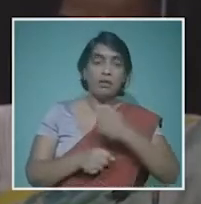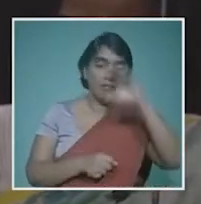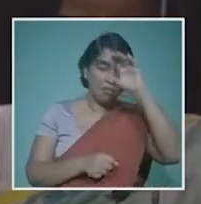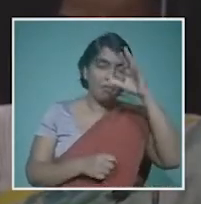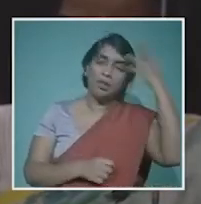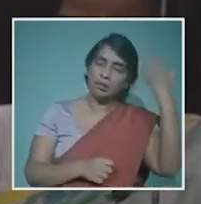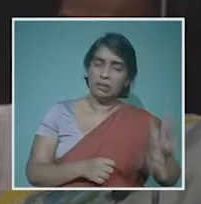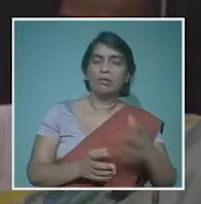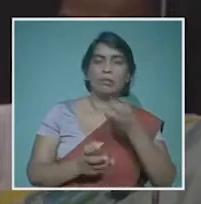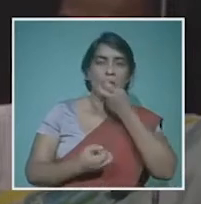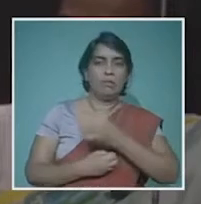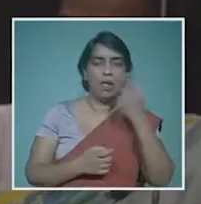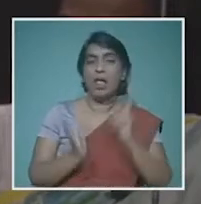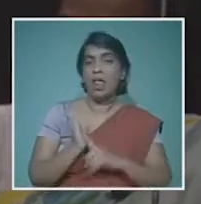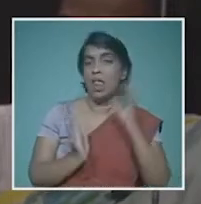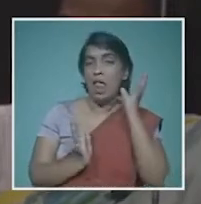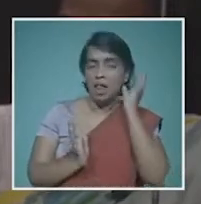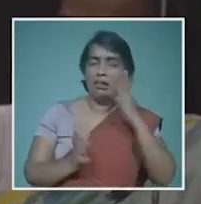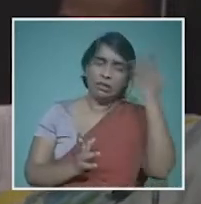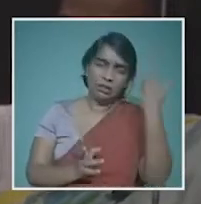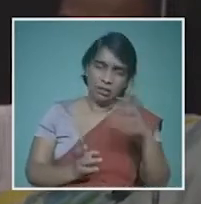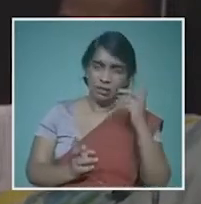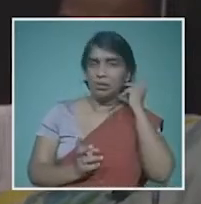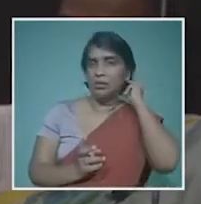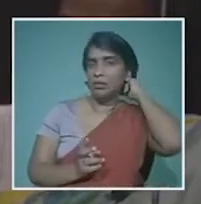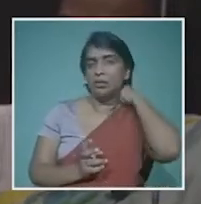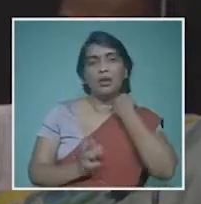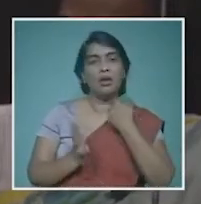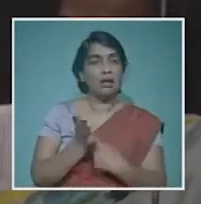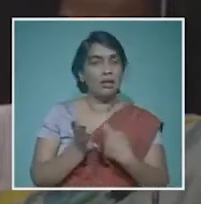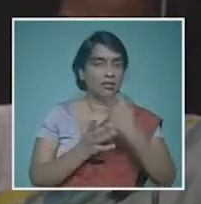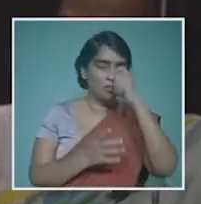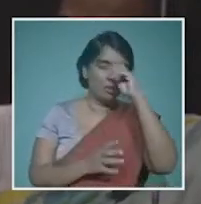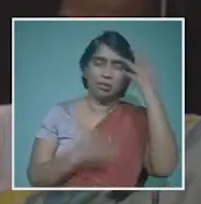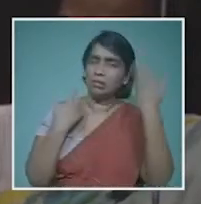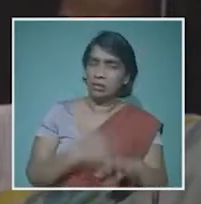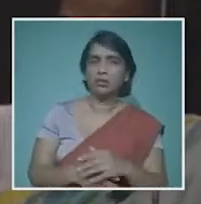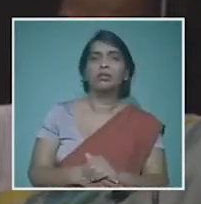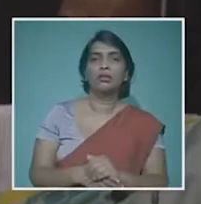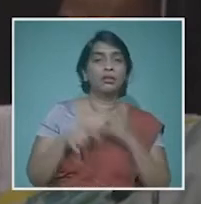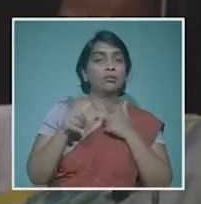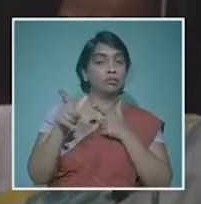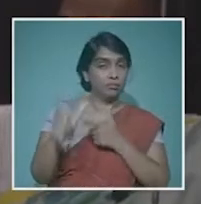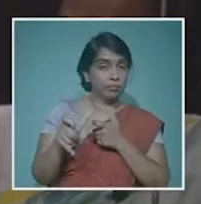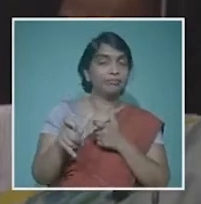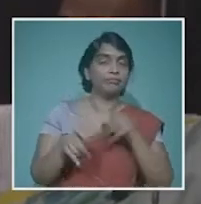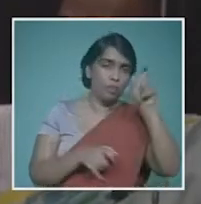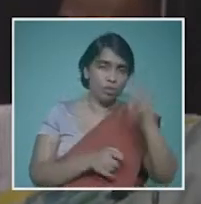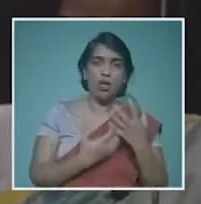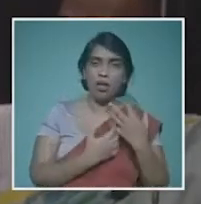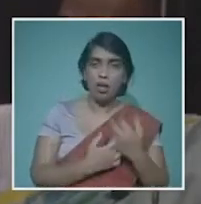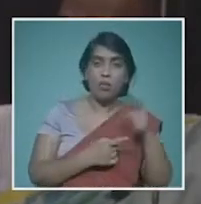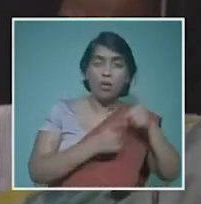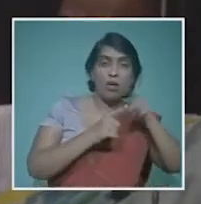මහත්තයා මරලම දැම්මා. ඇතුළත් බුදුලි මහත්තයා මරලම දැම්මා. රංජන් විජේරත්න මහත්තයා මරලම දැම්මා. වෙඩික්කාරයෙක් අහු වෙනවා. මූලාශ්‍රය